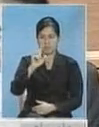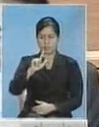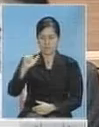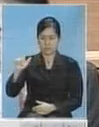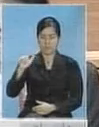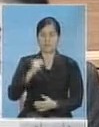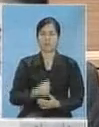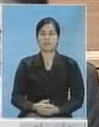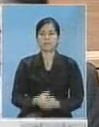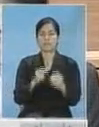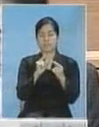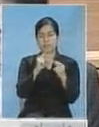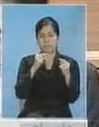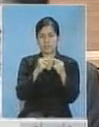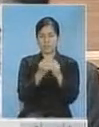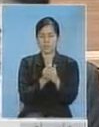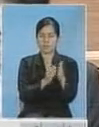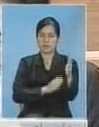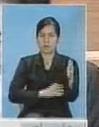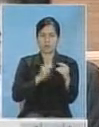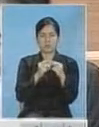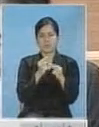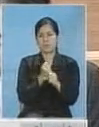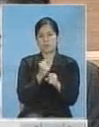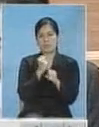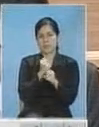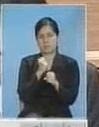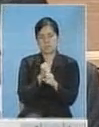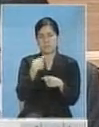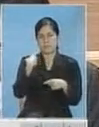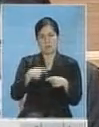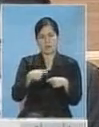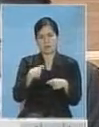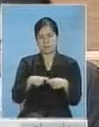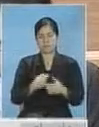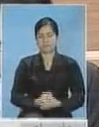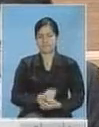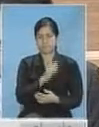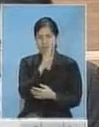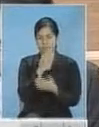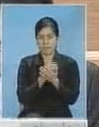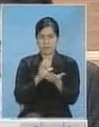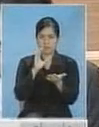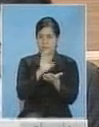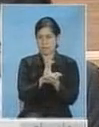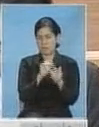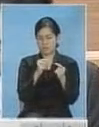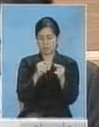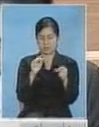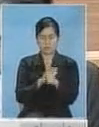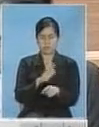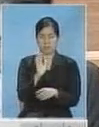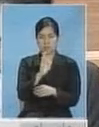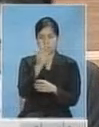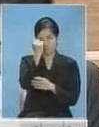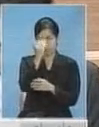ครับสร้างอีก100ปีมันก็ไม่ได้เชื่อมโยงได้เลยครับถ้าหากว่าตั้งงบประมาณอย่างนี้ครับทำไ